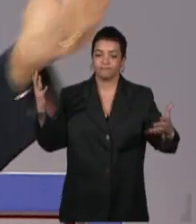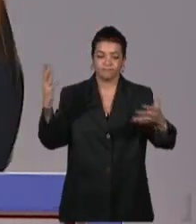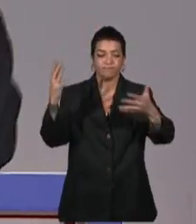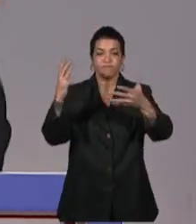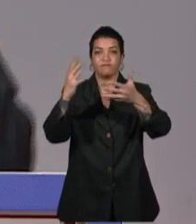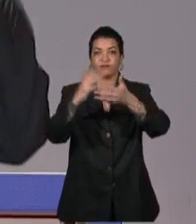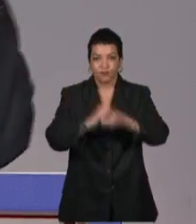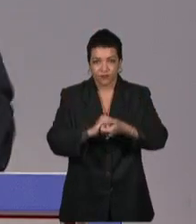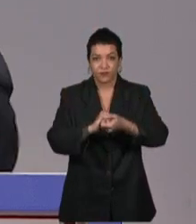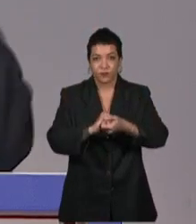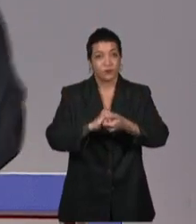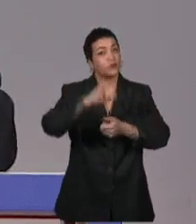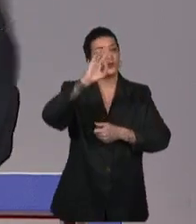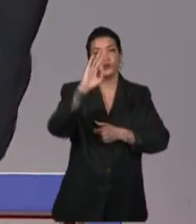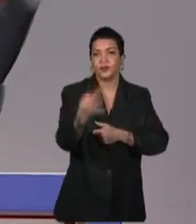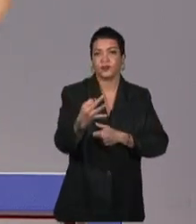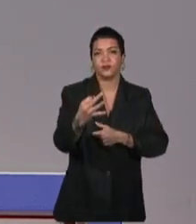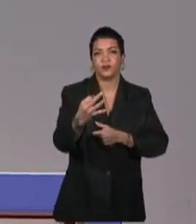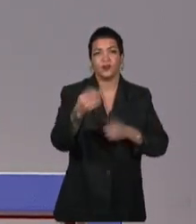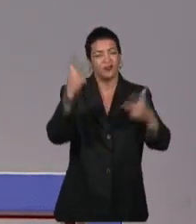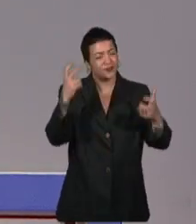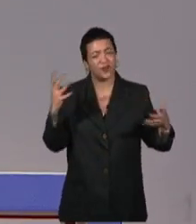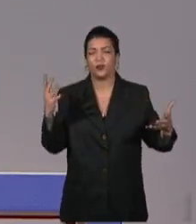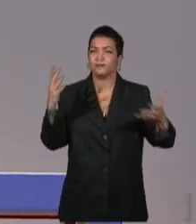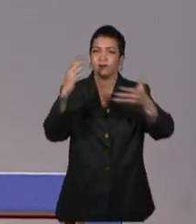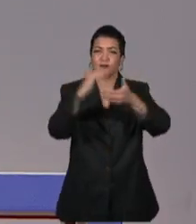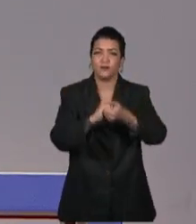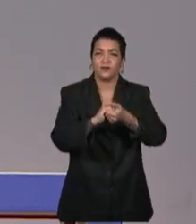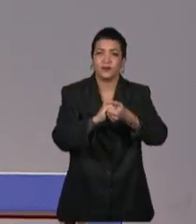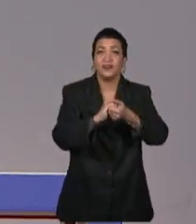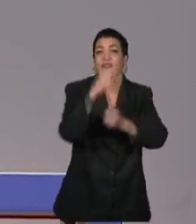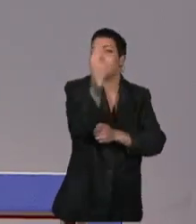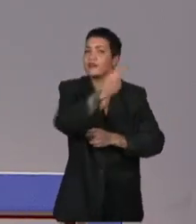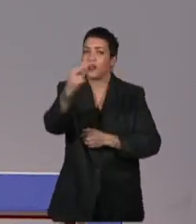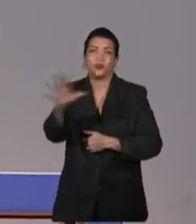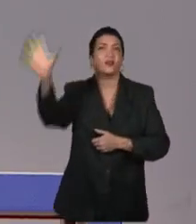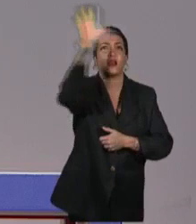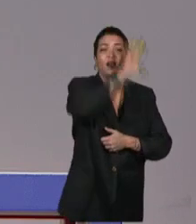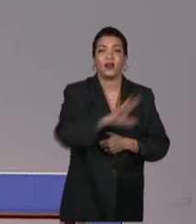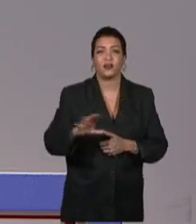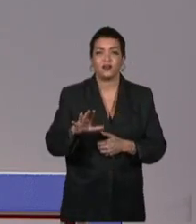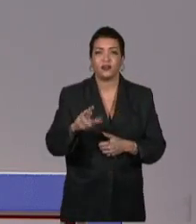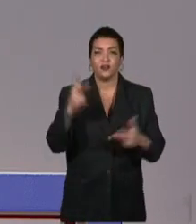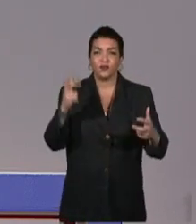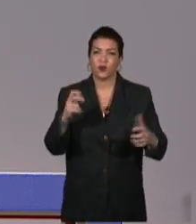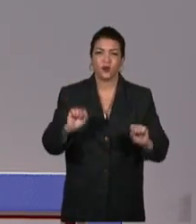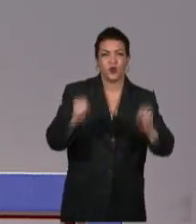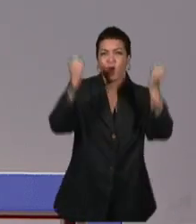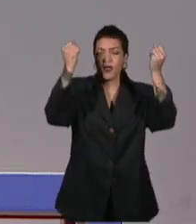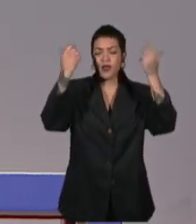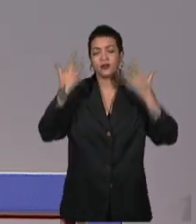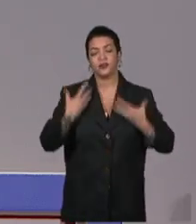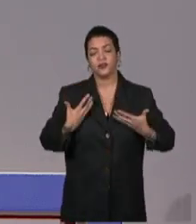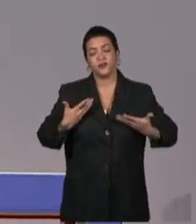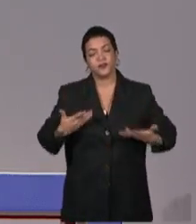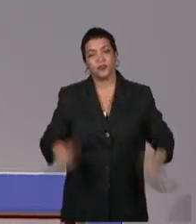réconciliée. Oui, je veux un pacte de réconciliation nationale. Un pacte qui apaise les colères, parce qu'on